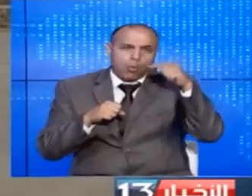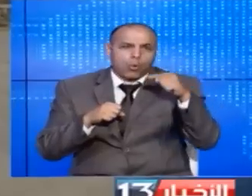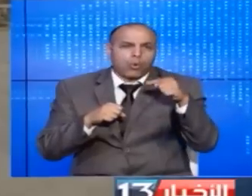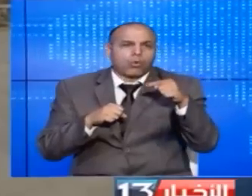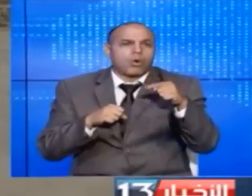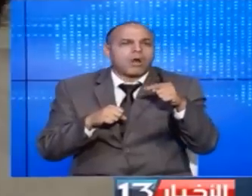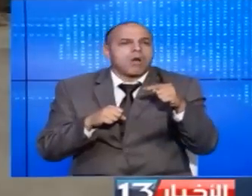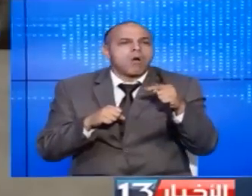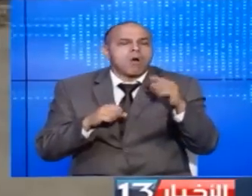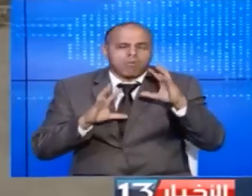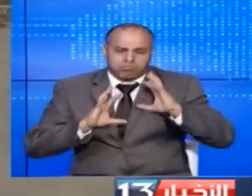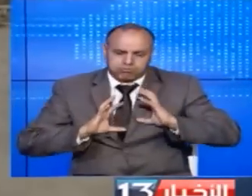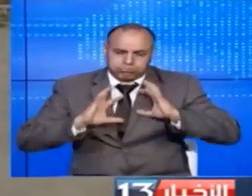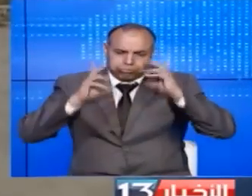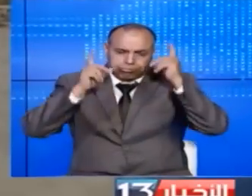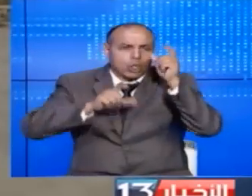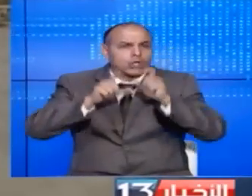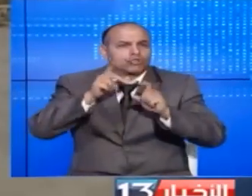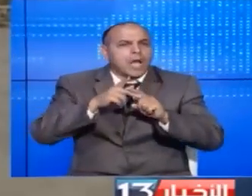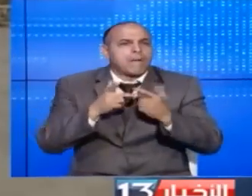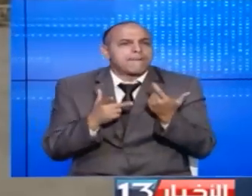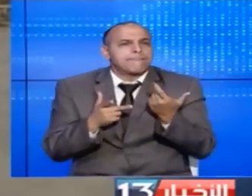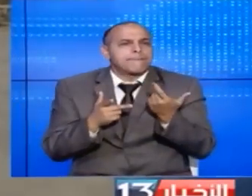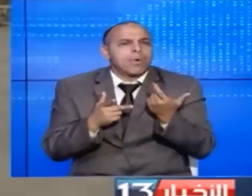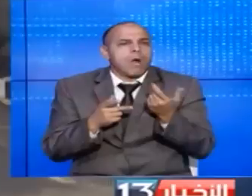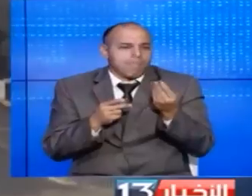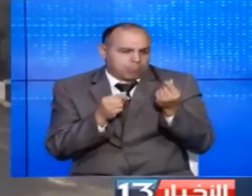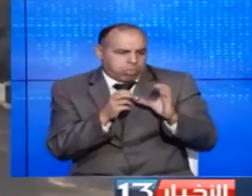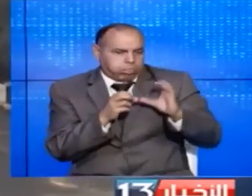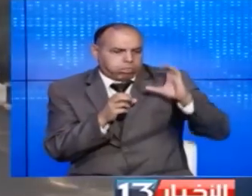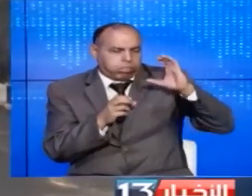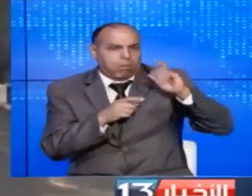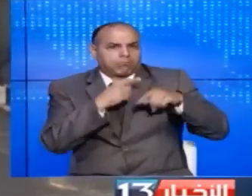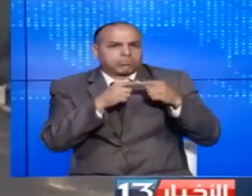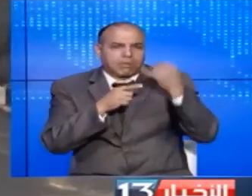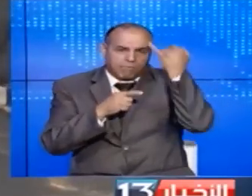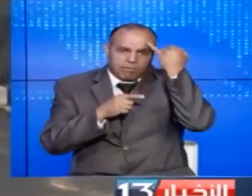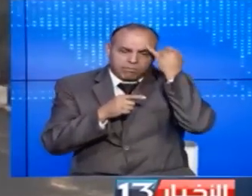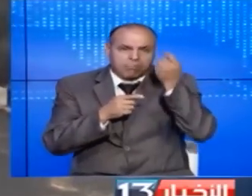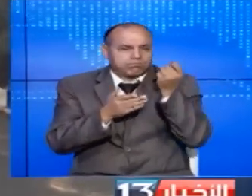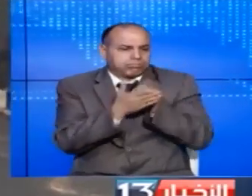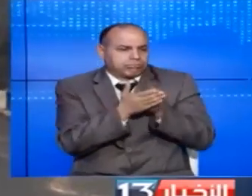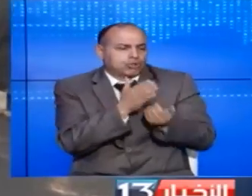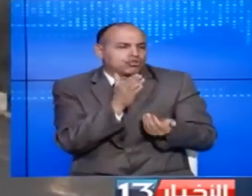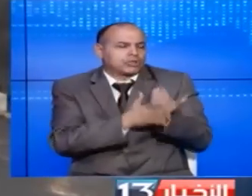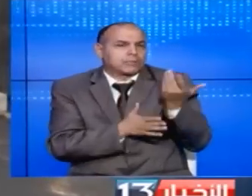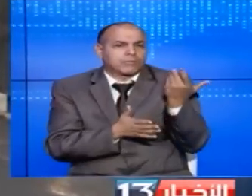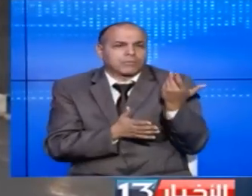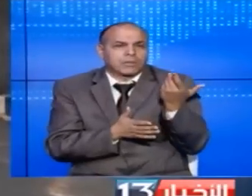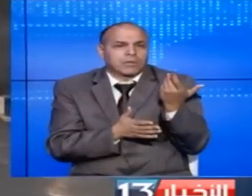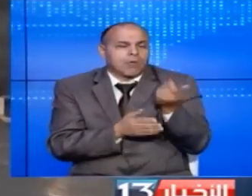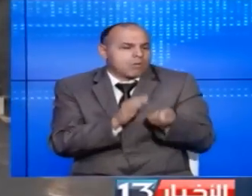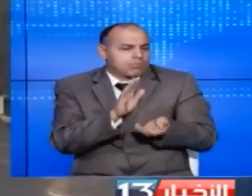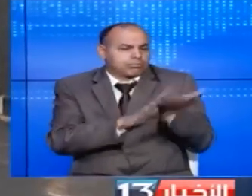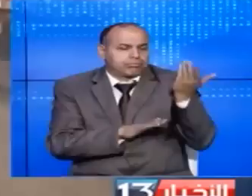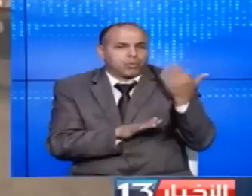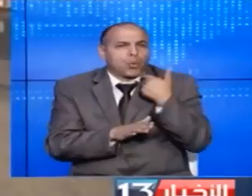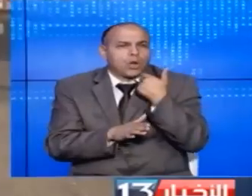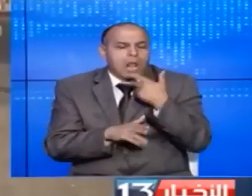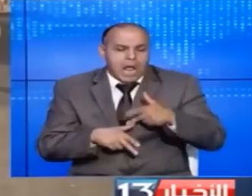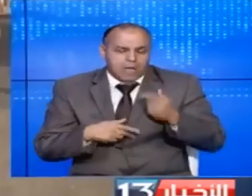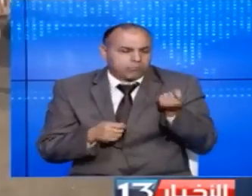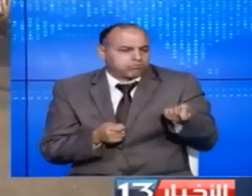بفعل تراكم الغضب بسبب معدل التضخم المتصاعد واقتراحات فرض ضريبة جديدة وارتفاع كلفة